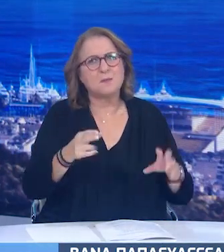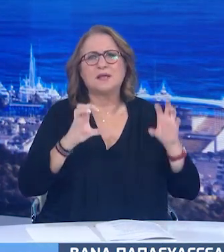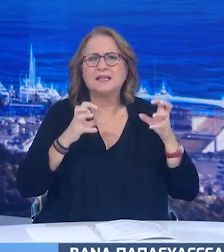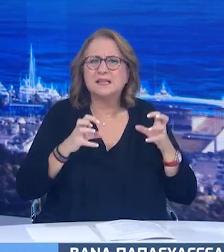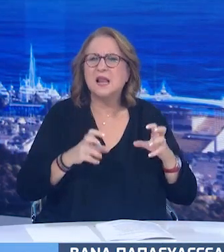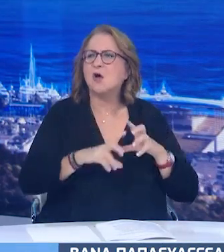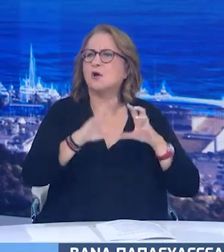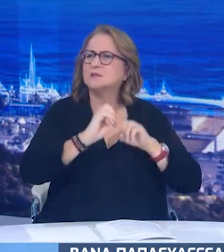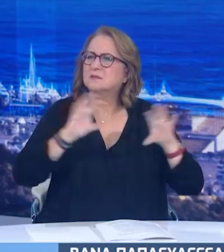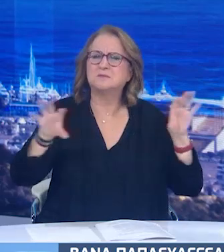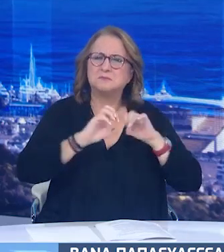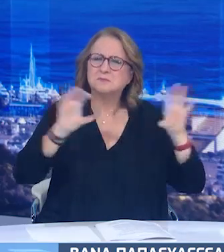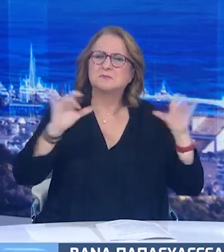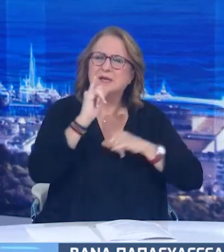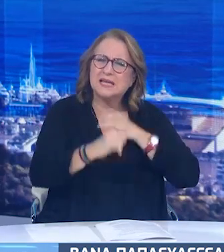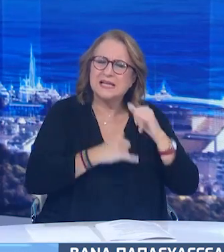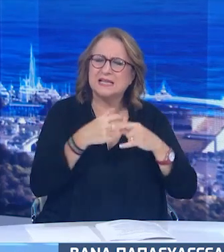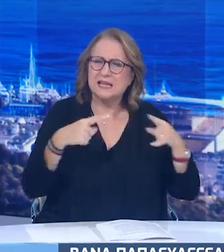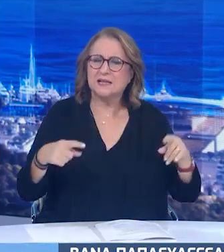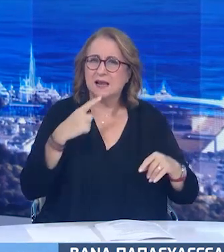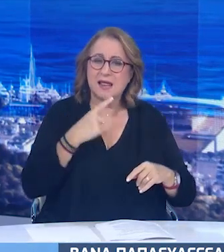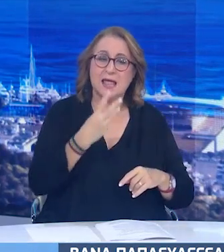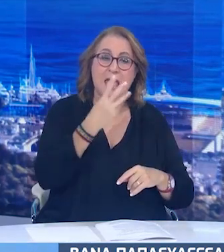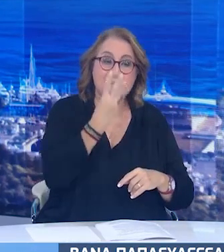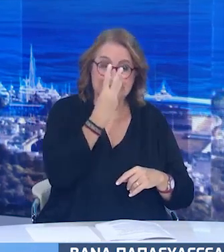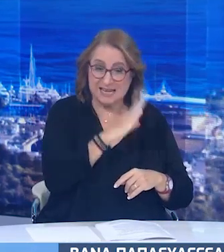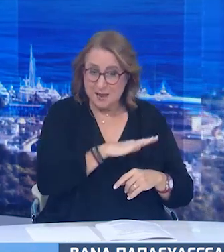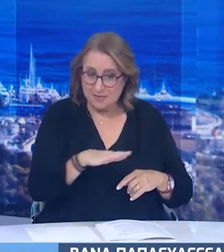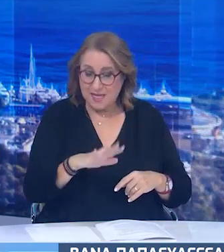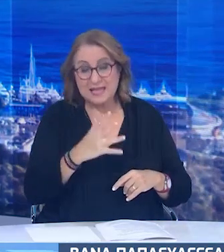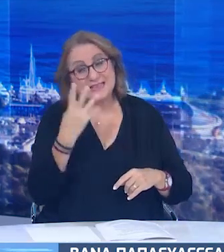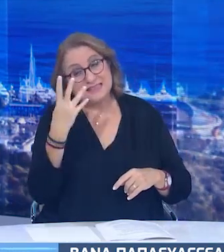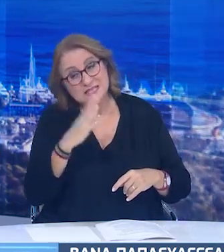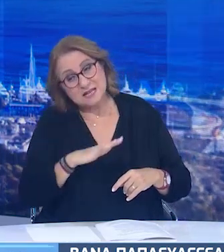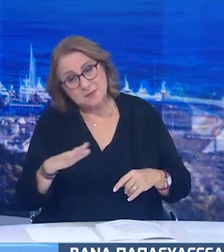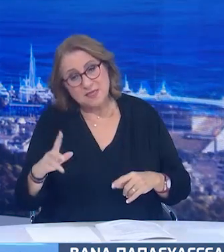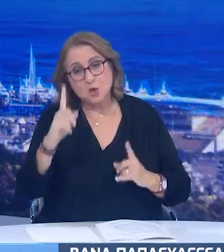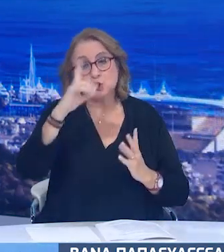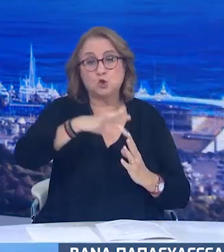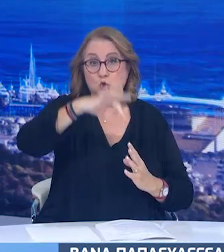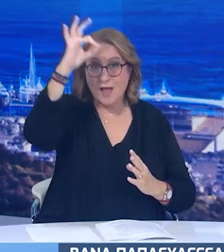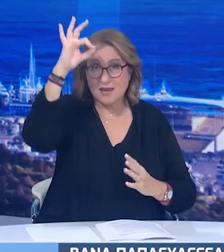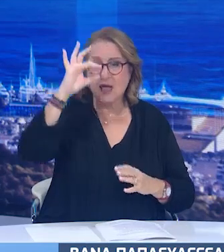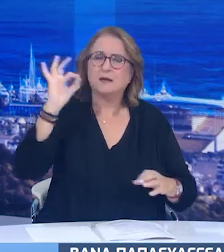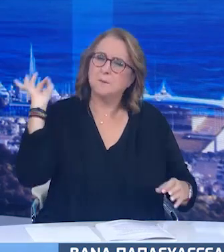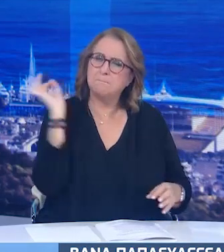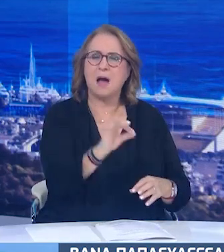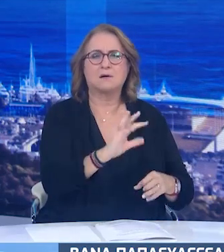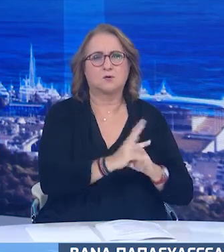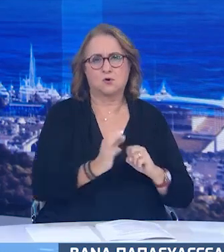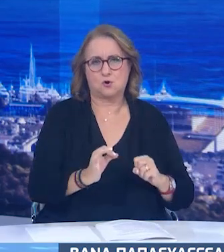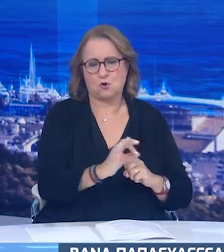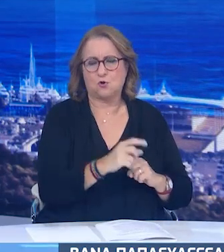ότι 1 στα 3 ή 1 στα 4 παιδιά νοσεί από κορονοϊό. Αυτό δεν είναι έτσι. Ο αριθμός των νέων κρουσμάτων σε